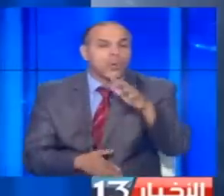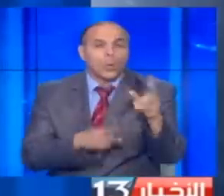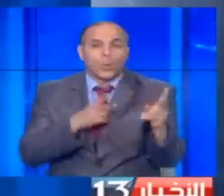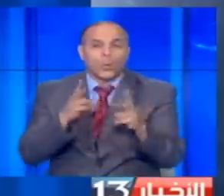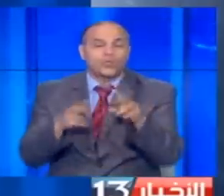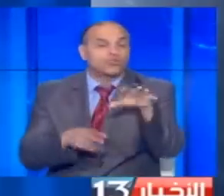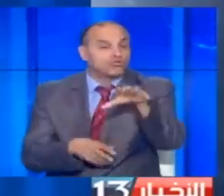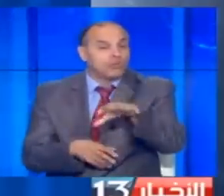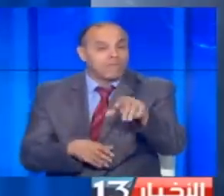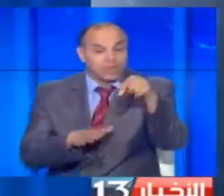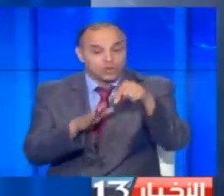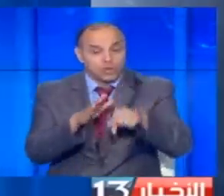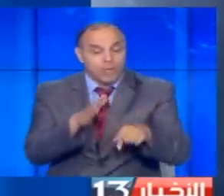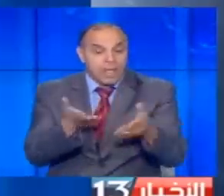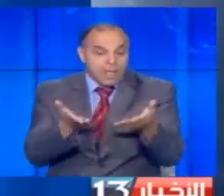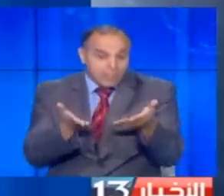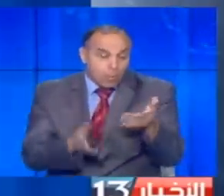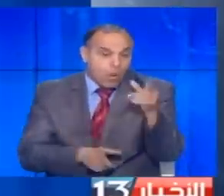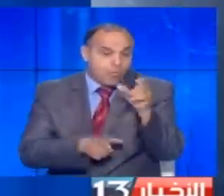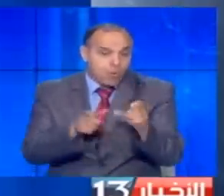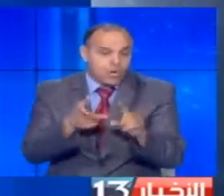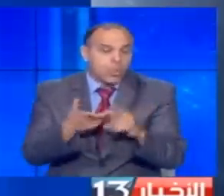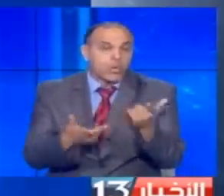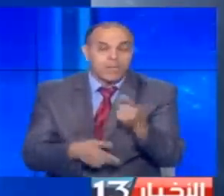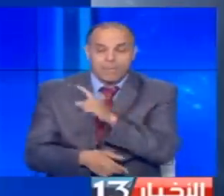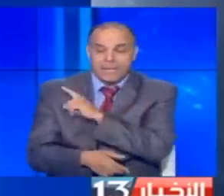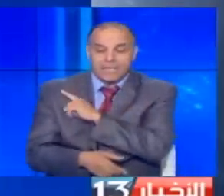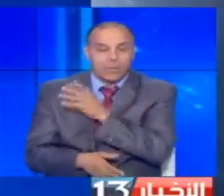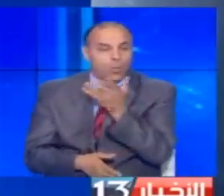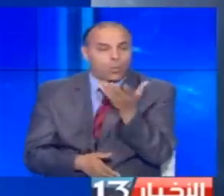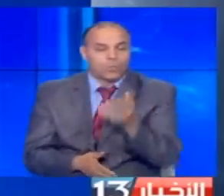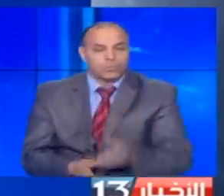وكيف هي اوضاع المواطنين خصوصا